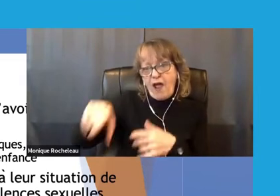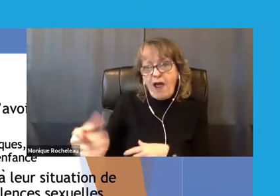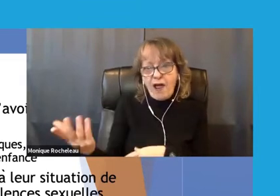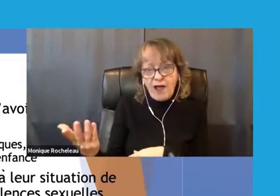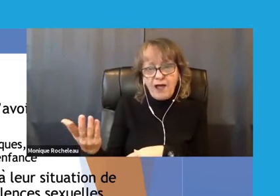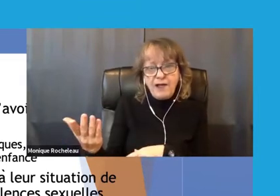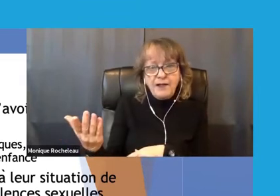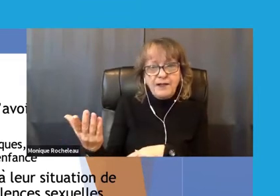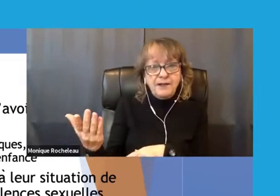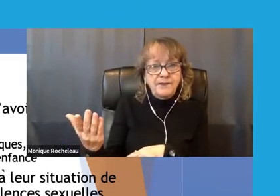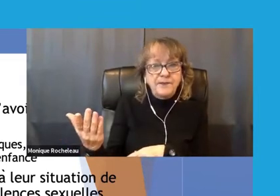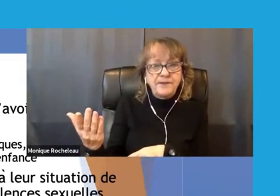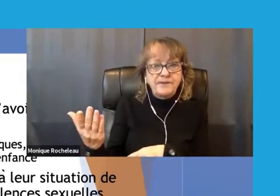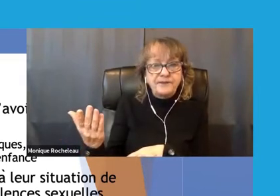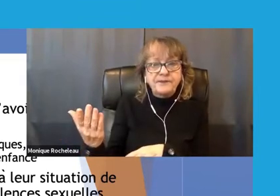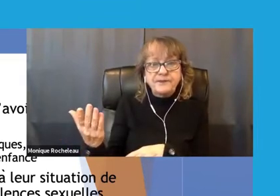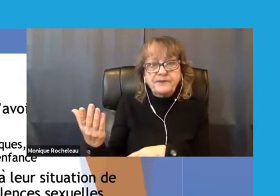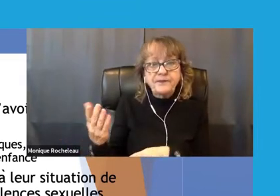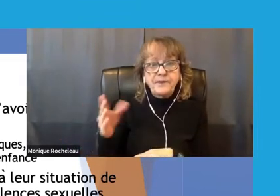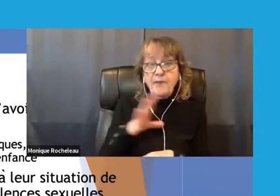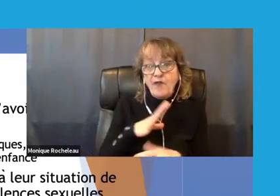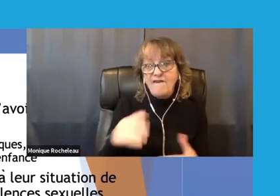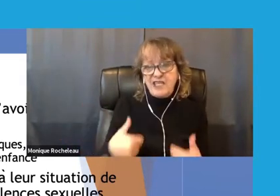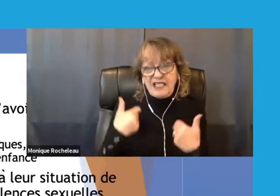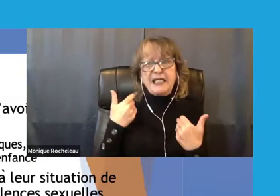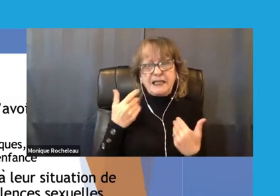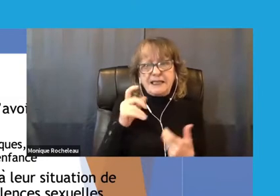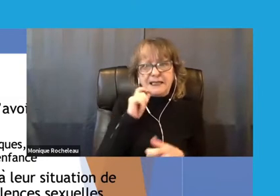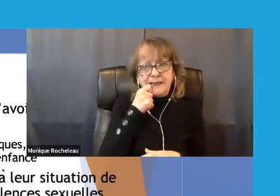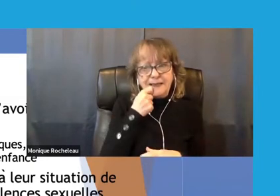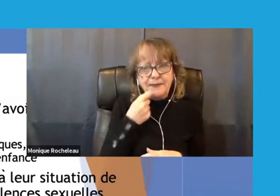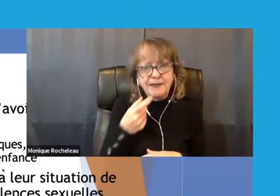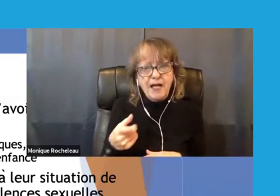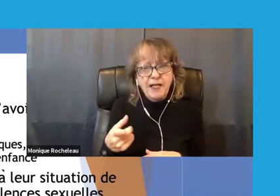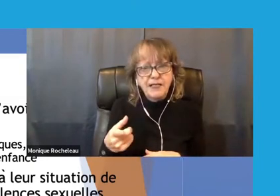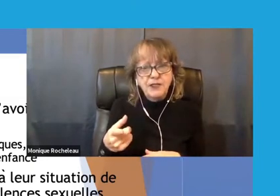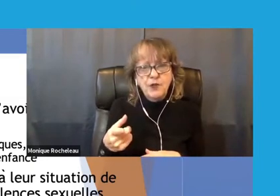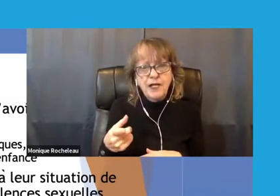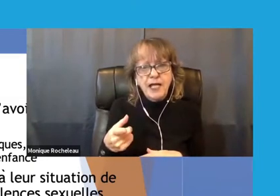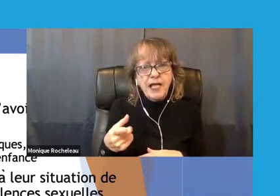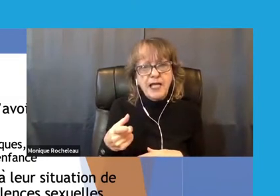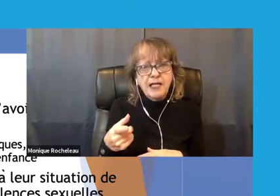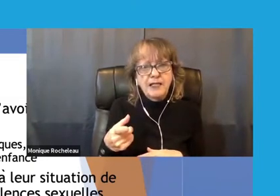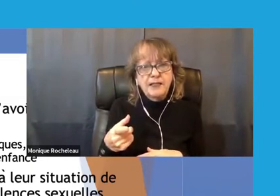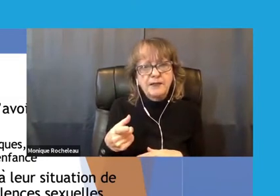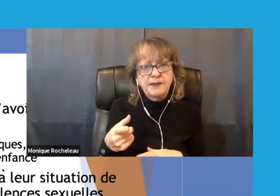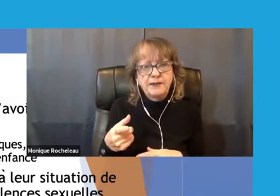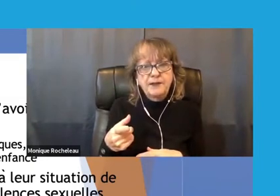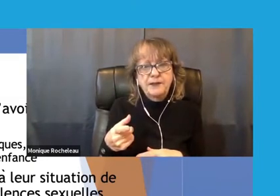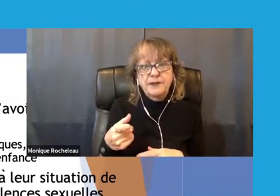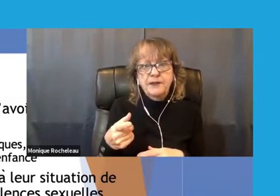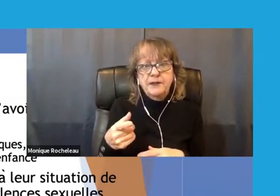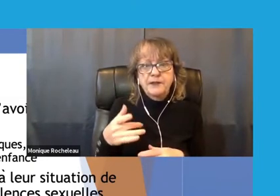visage assez particulier, puisqu'elles peuvent être en situation